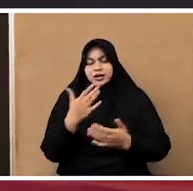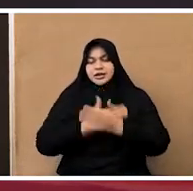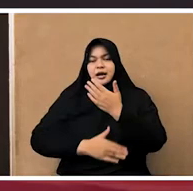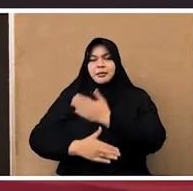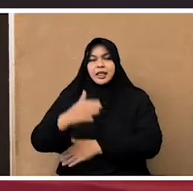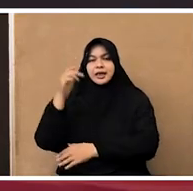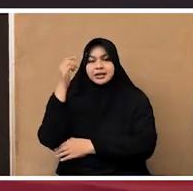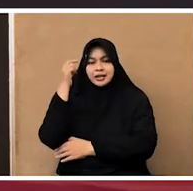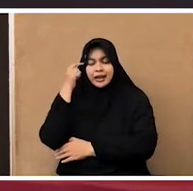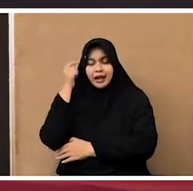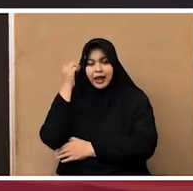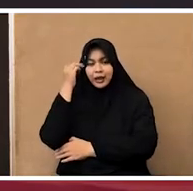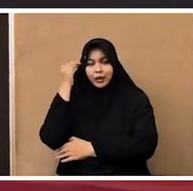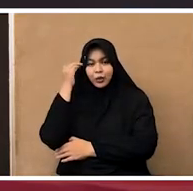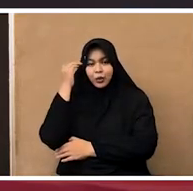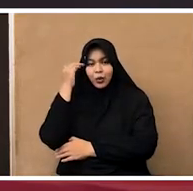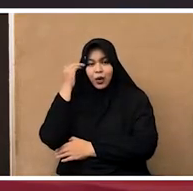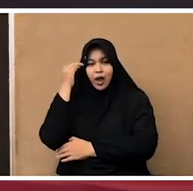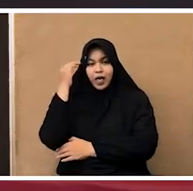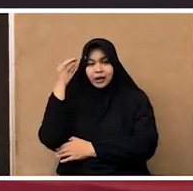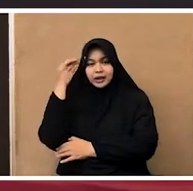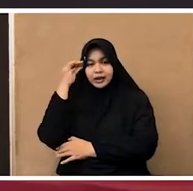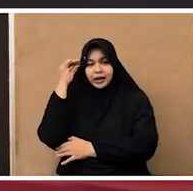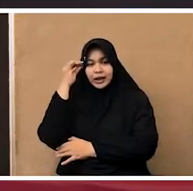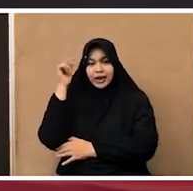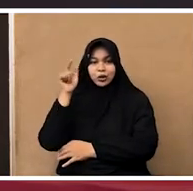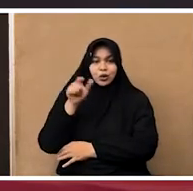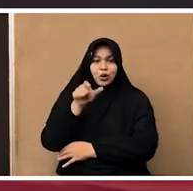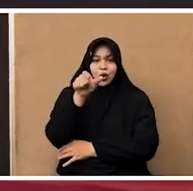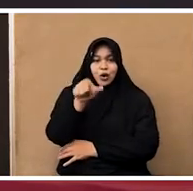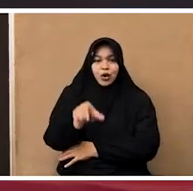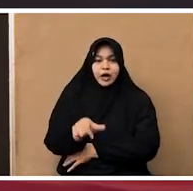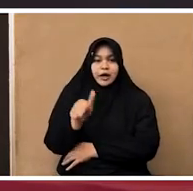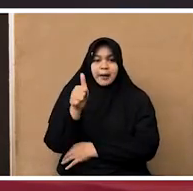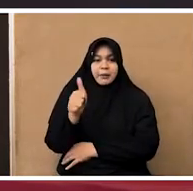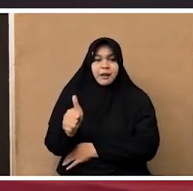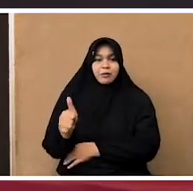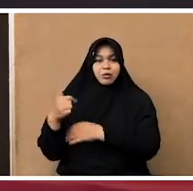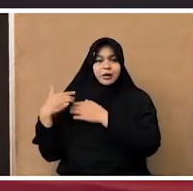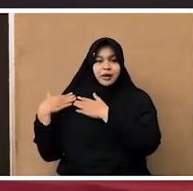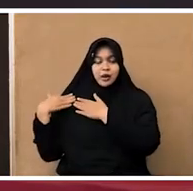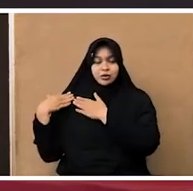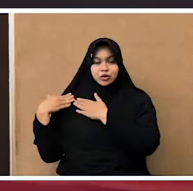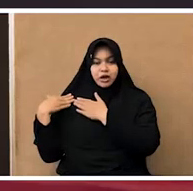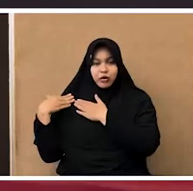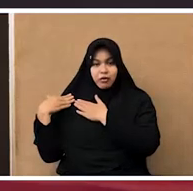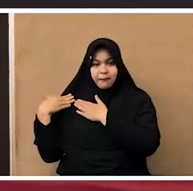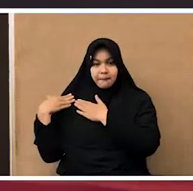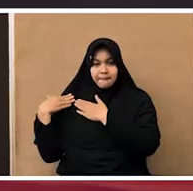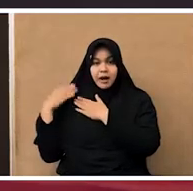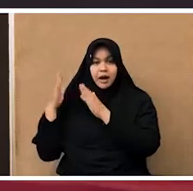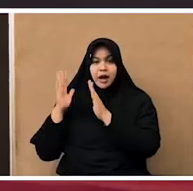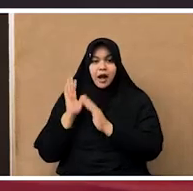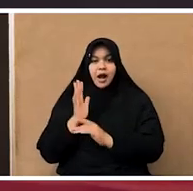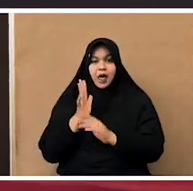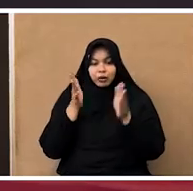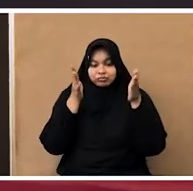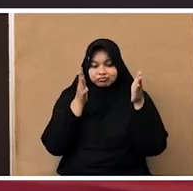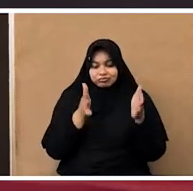intelektual itu adalah orang yang mampu bertanggung jawab kalau memahami rumusan pasal ini